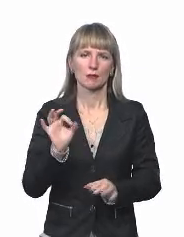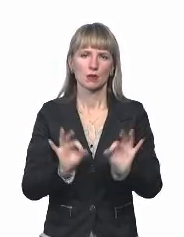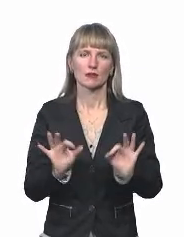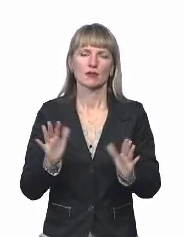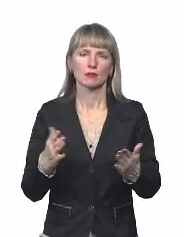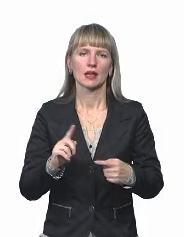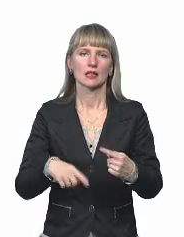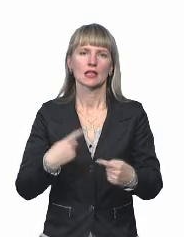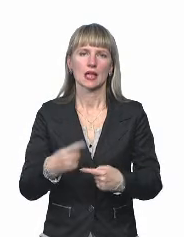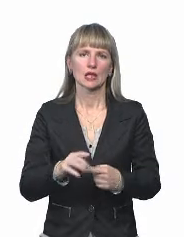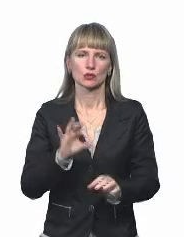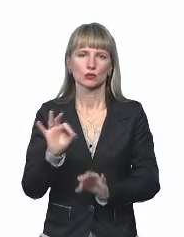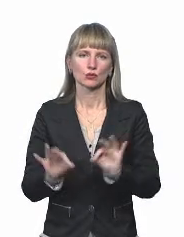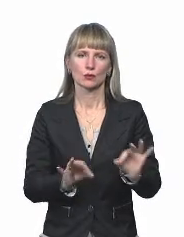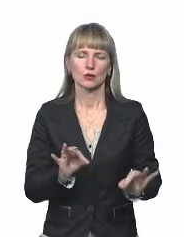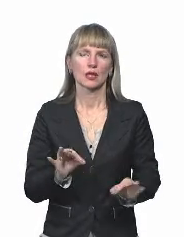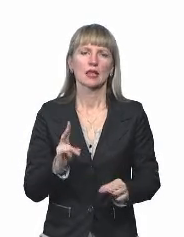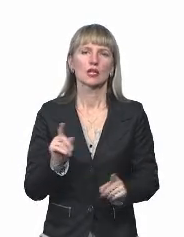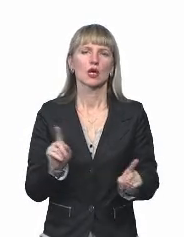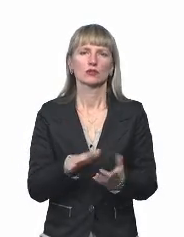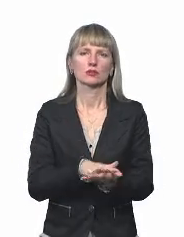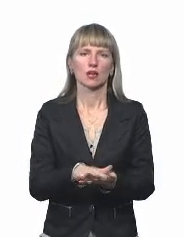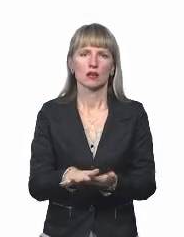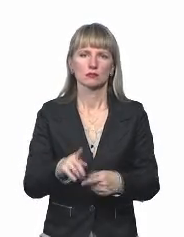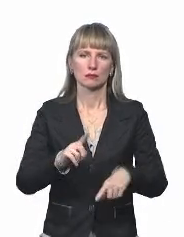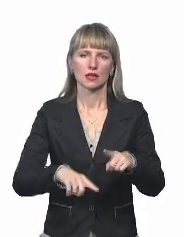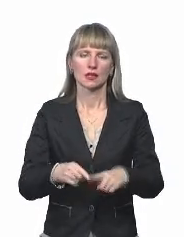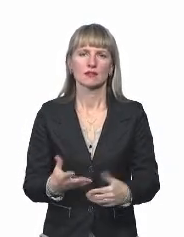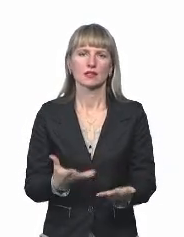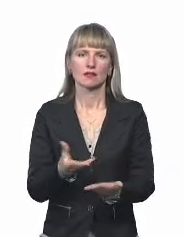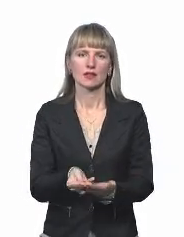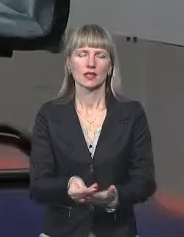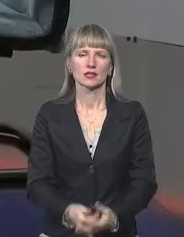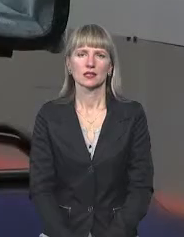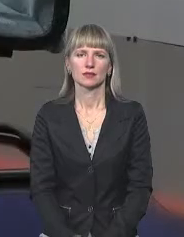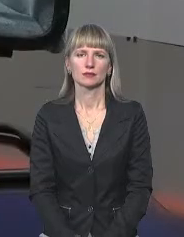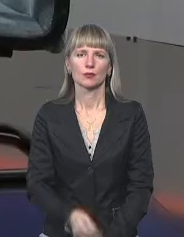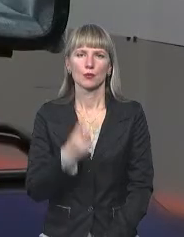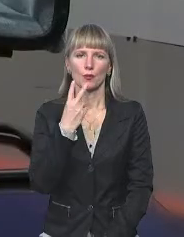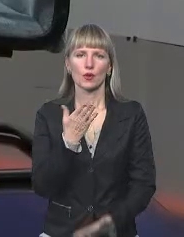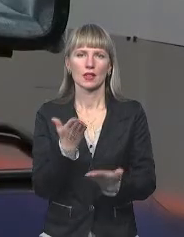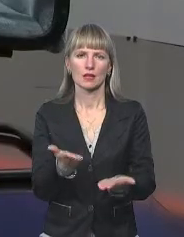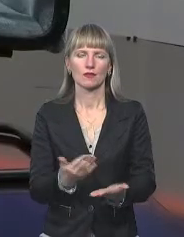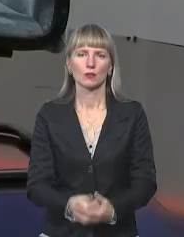От, наступна інфографіка. На що йдуть батьківські внески? Давайте подивимось зараз.